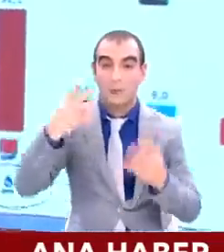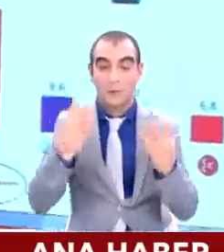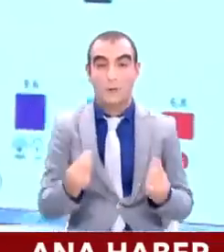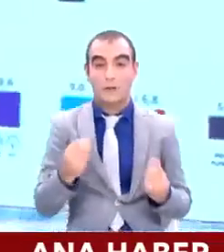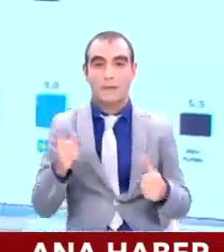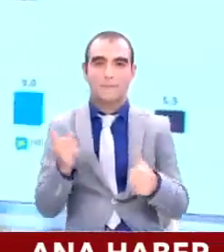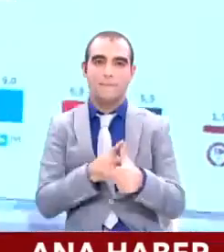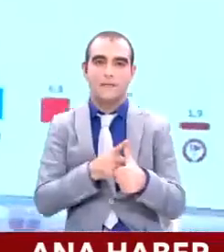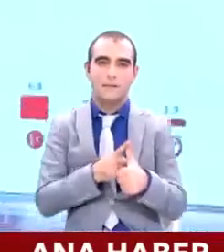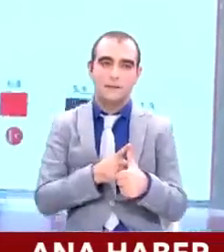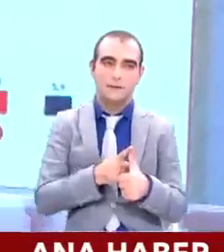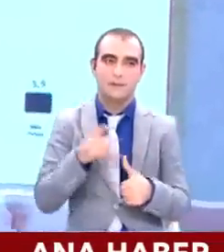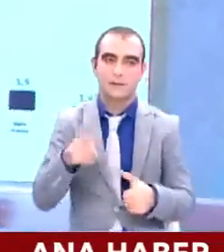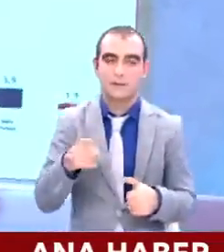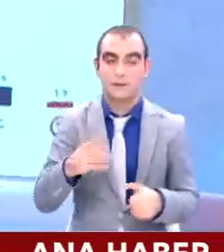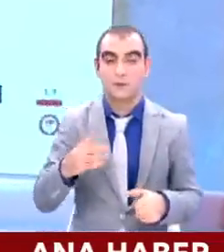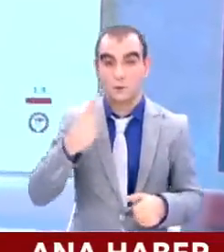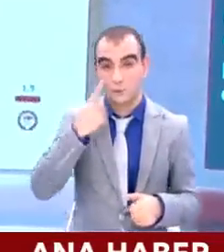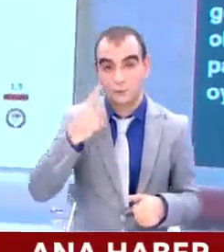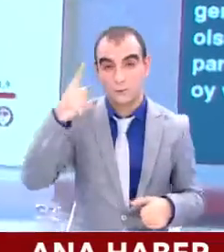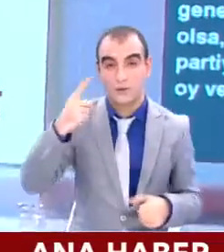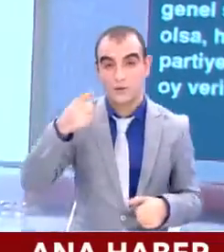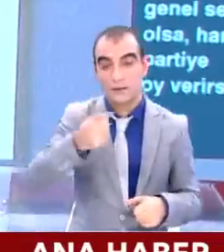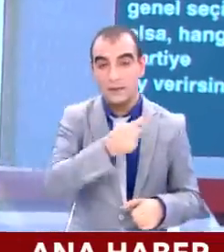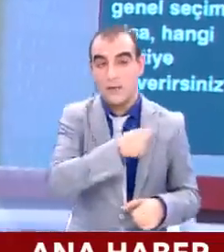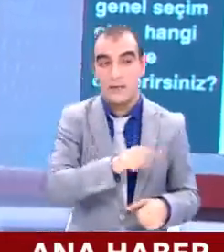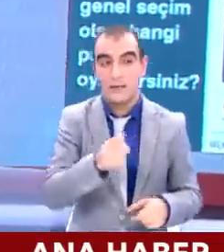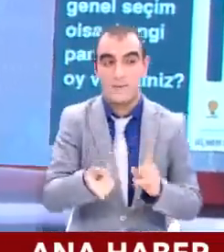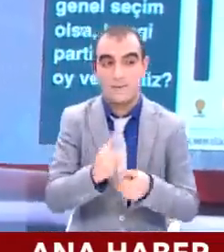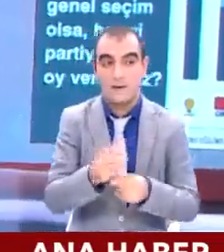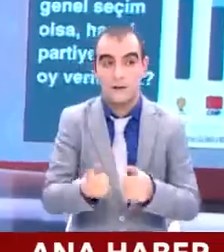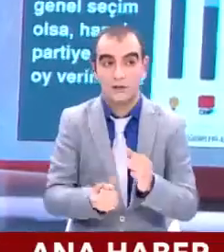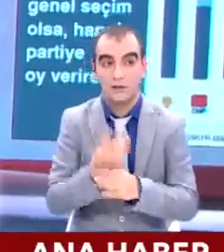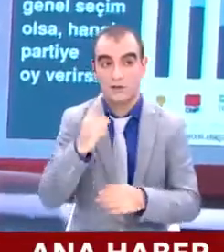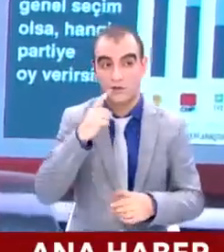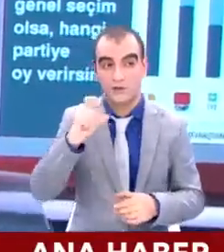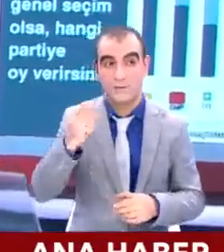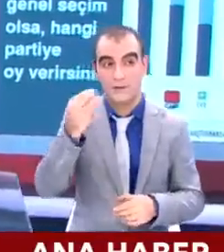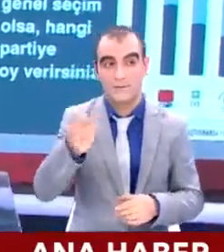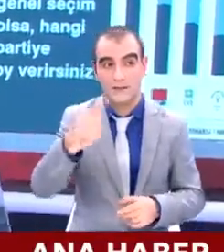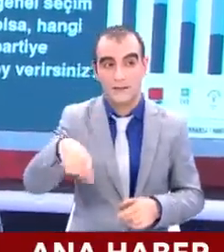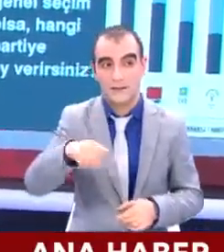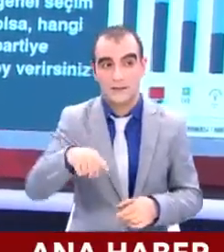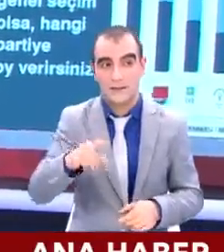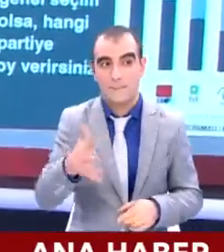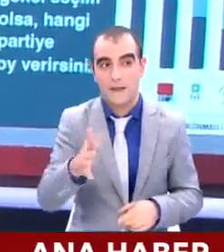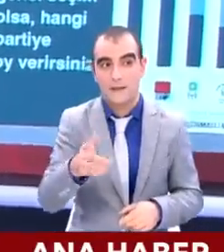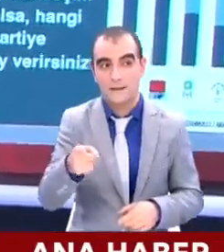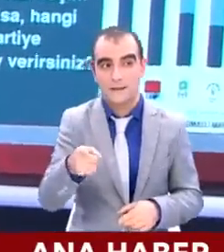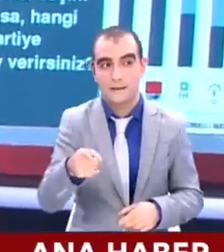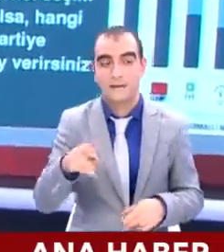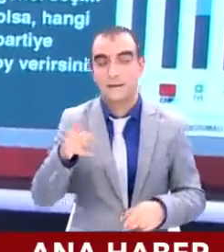birinci sırada ama Cumhurbaşkanı adayını kim seçersiniz sorusuna farklı cevaplar verilmiş orada farklı sonuçlar çıkıyor bazılarında